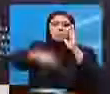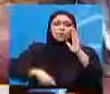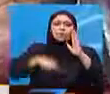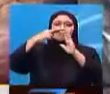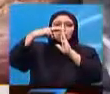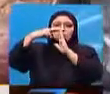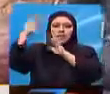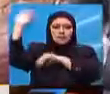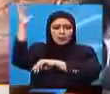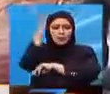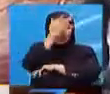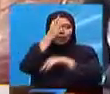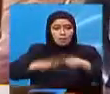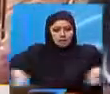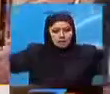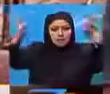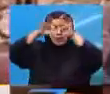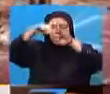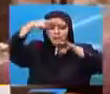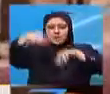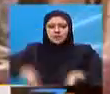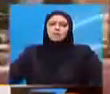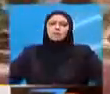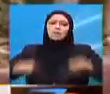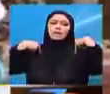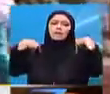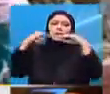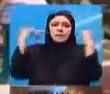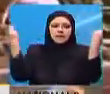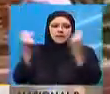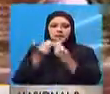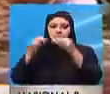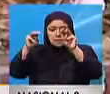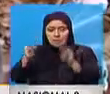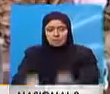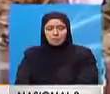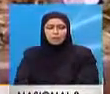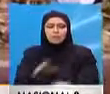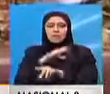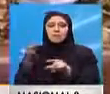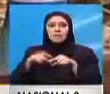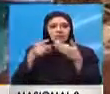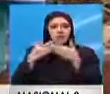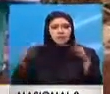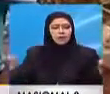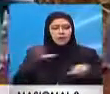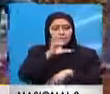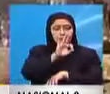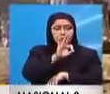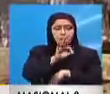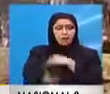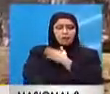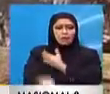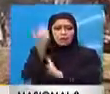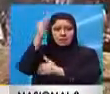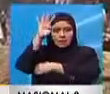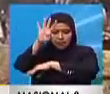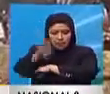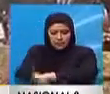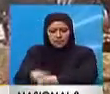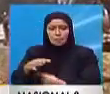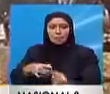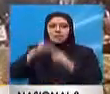kehidupan manusia sejagat ia dibuka mulai jam 9 pagi hingga 4 petang setiap hari kecuali jumaat dengan lebih